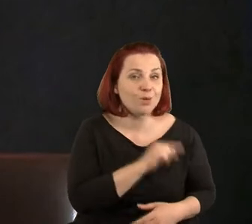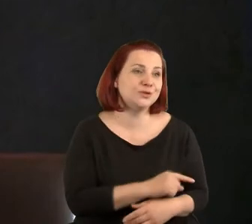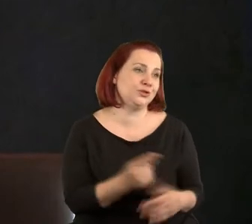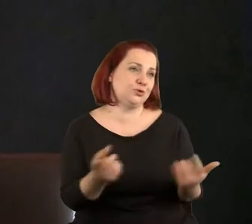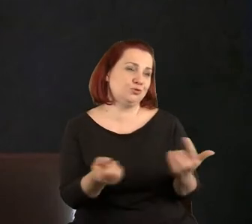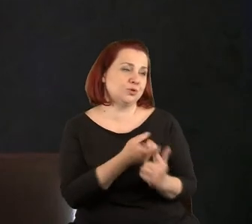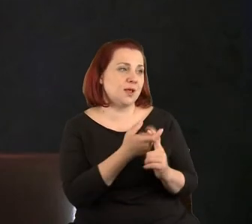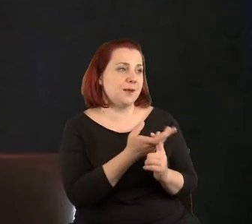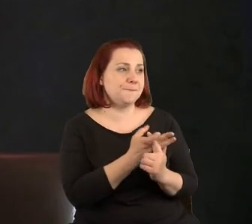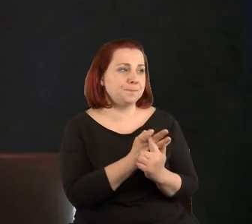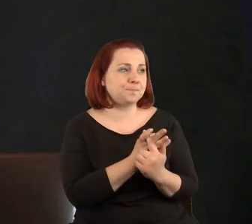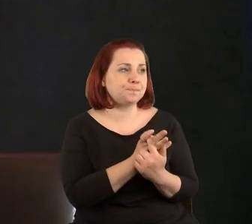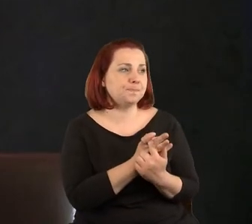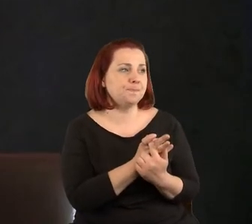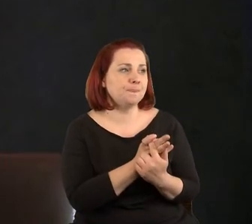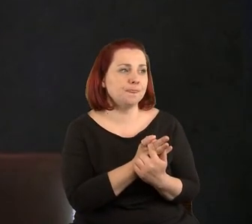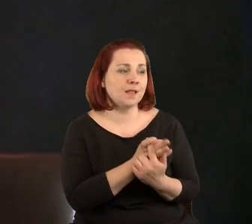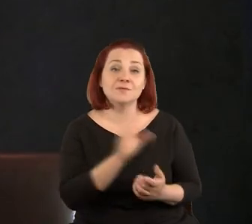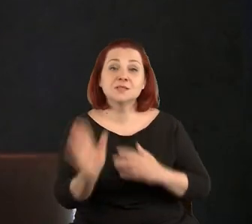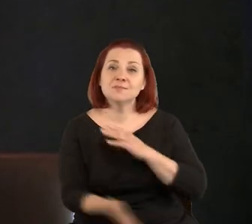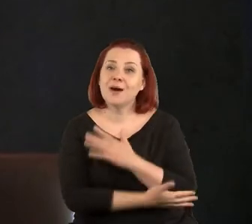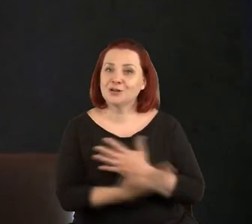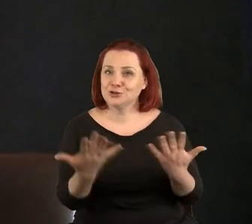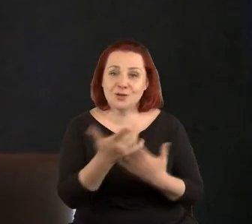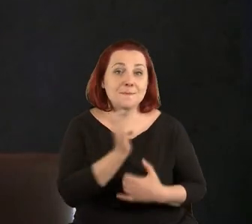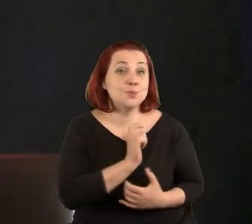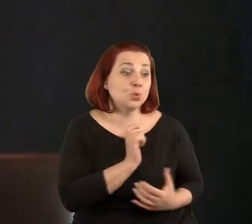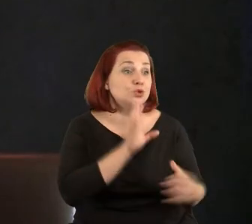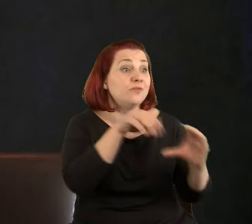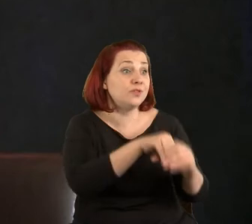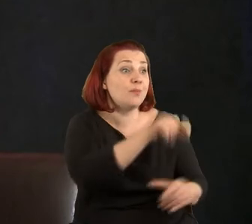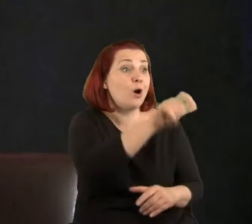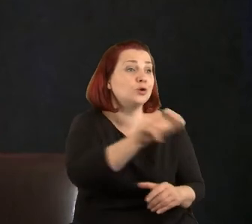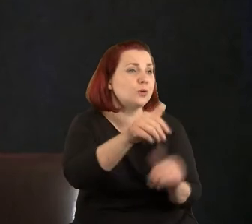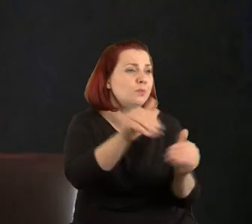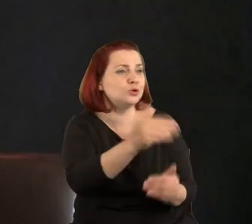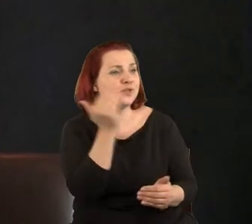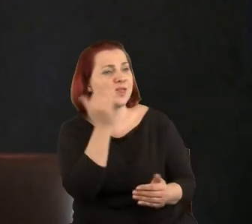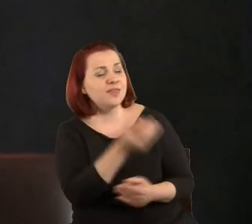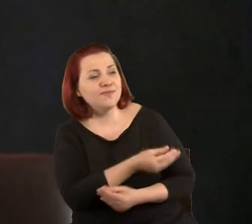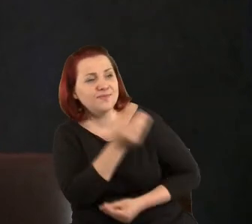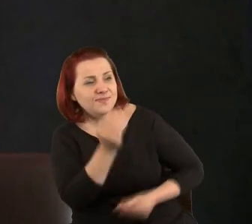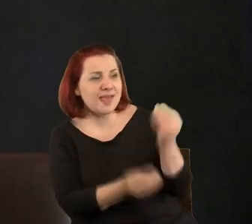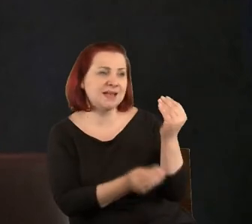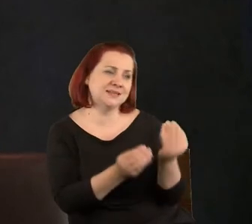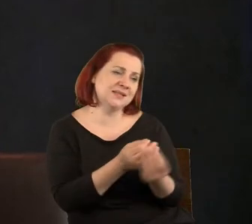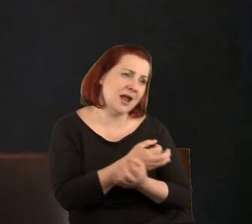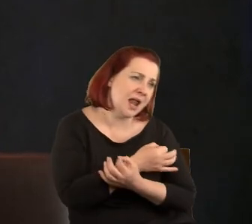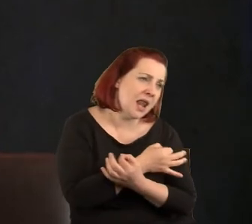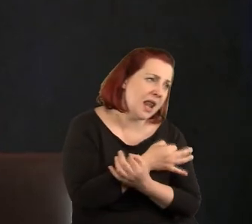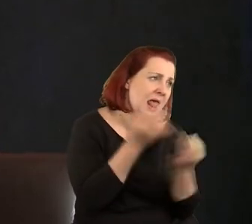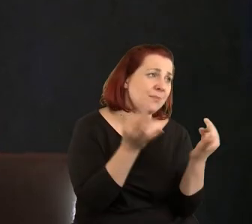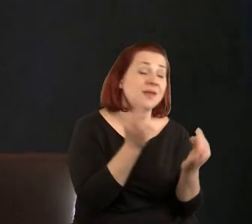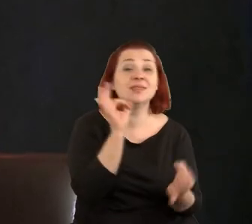wsparcie w biurze, w którym ktoś może wiedzieć więcej i lepiej i nawet jeżeli